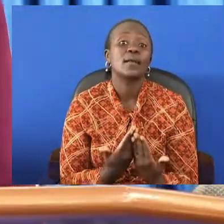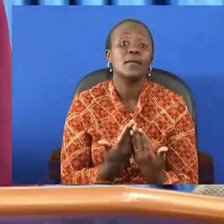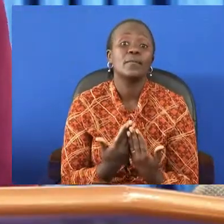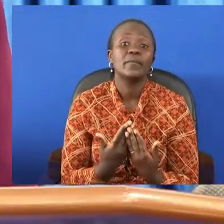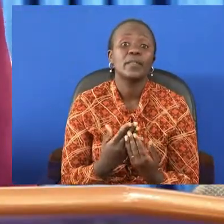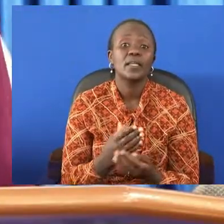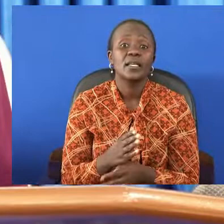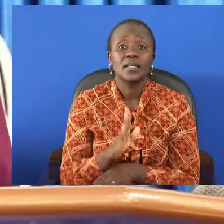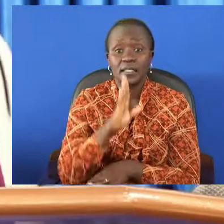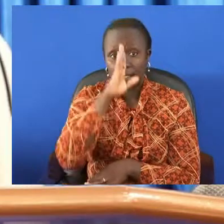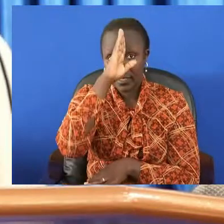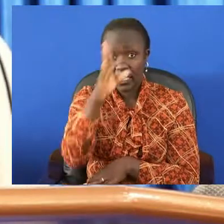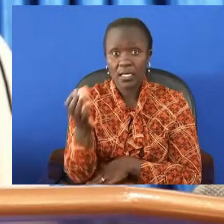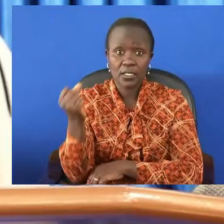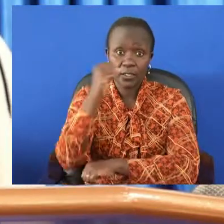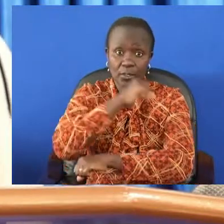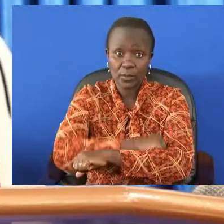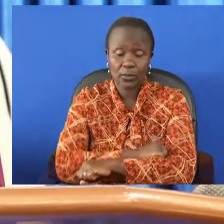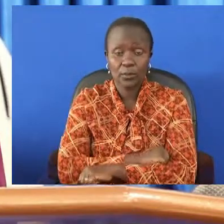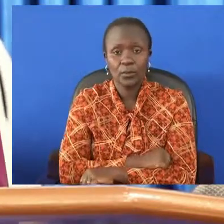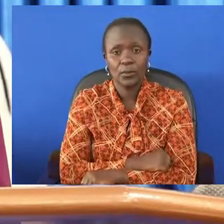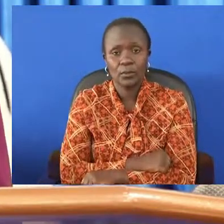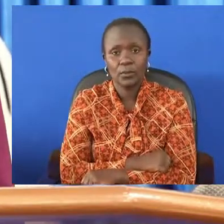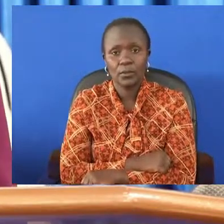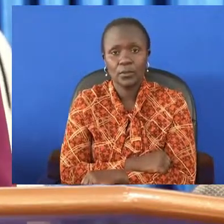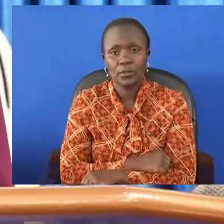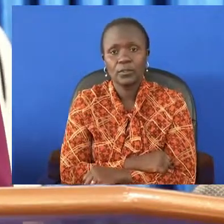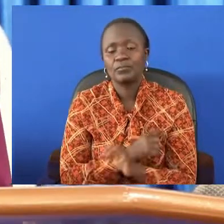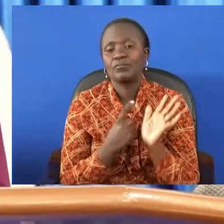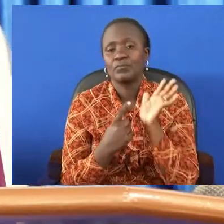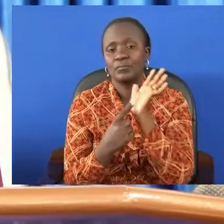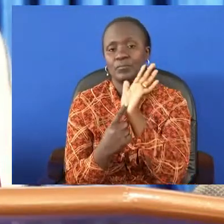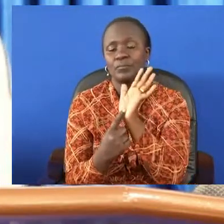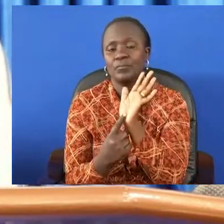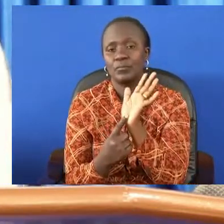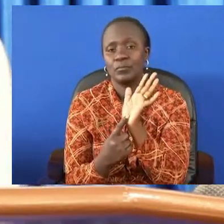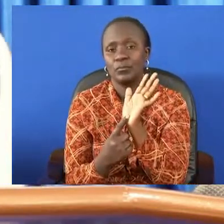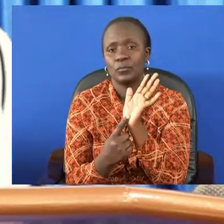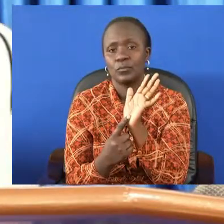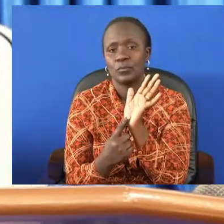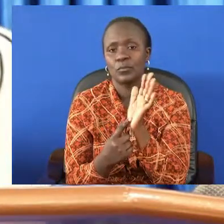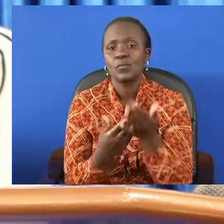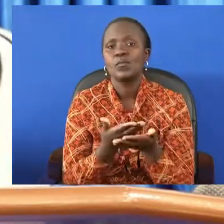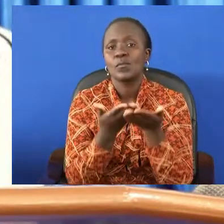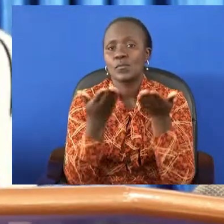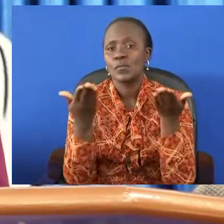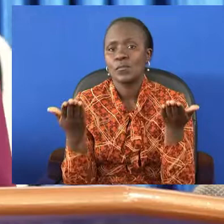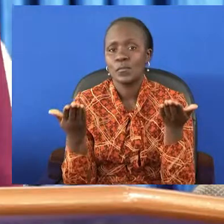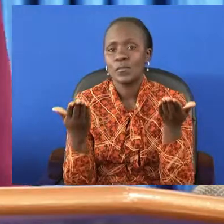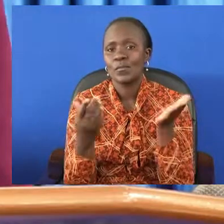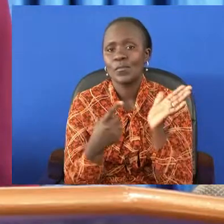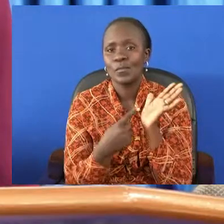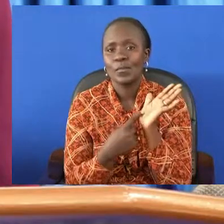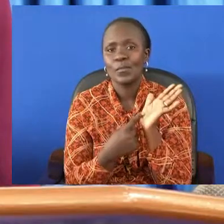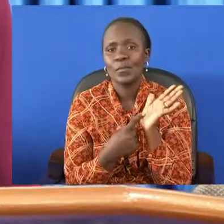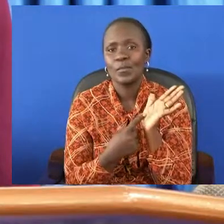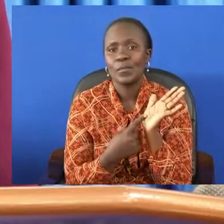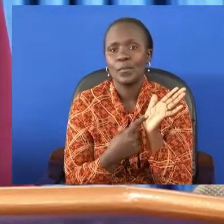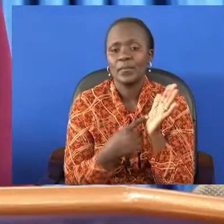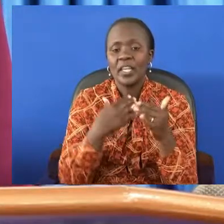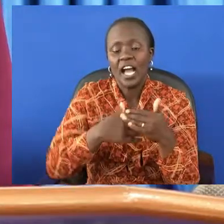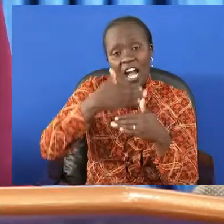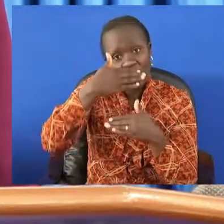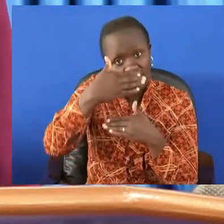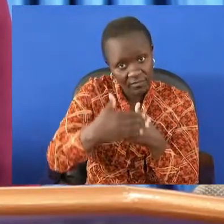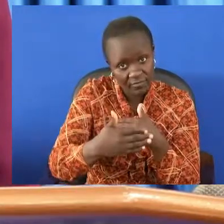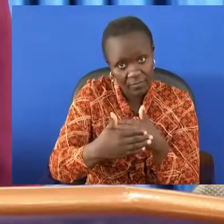kukaribisha Sunday school yetu iweze kuja na kupeana presentation. Na